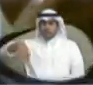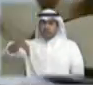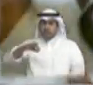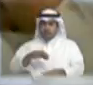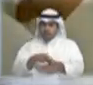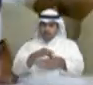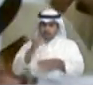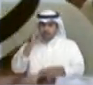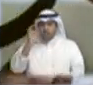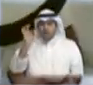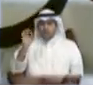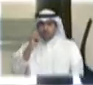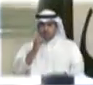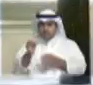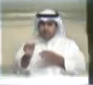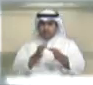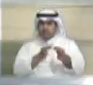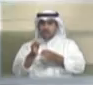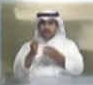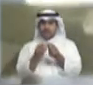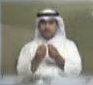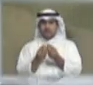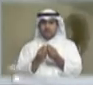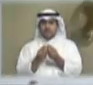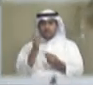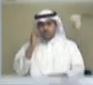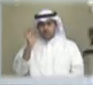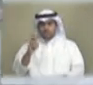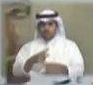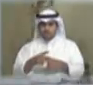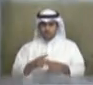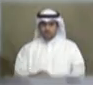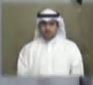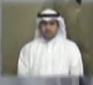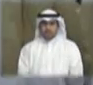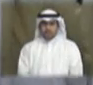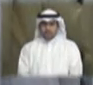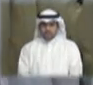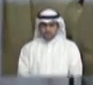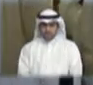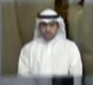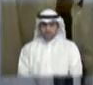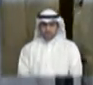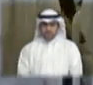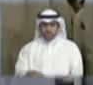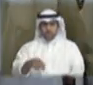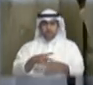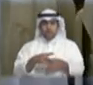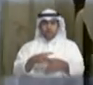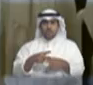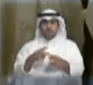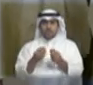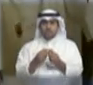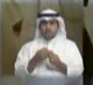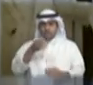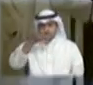إرثا سياسيا ثقيلا سيبقى نبراسا لمن بعده. ها هي الكويت